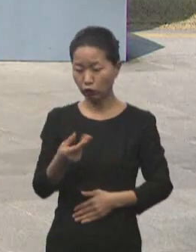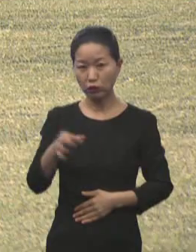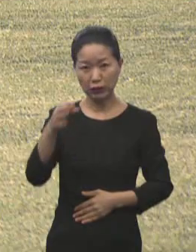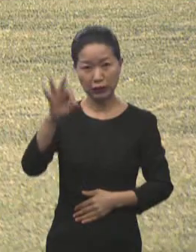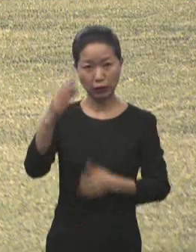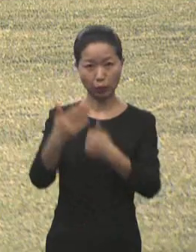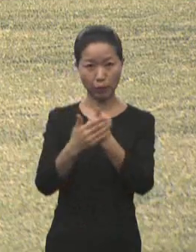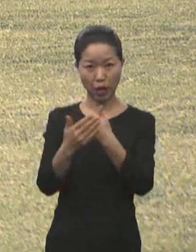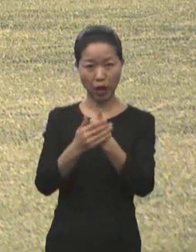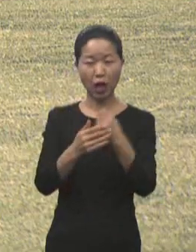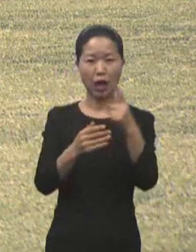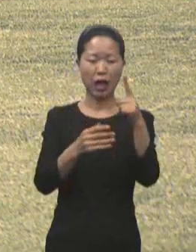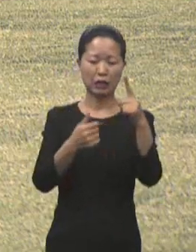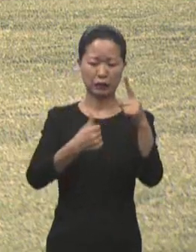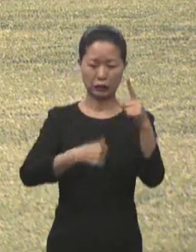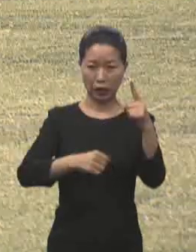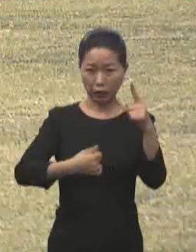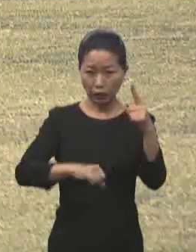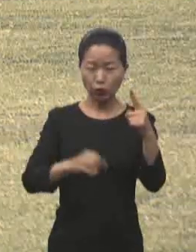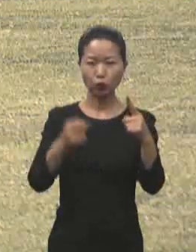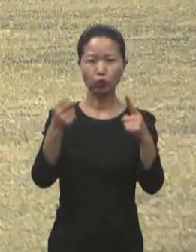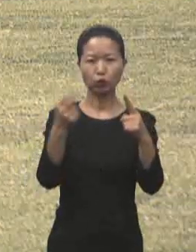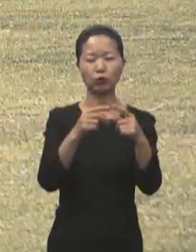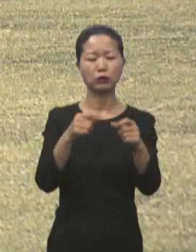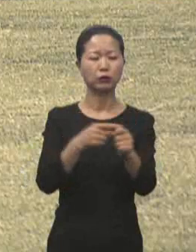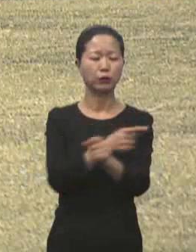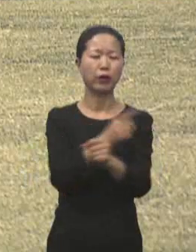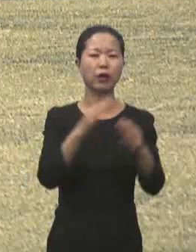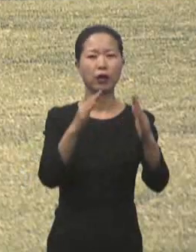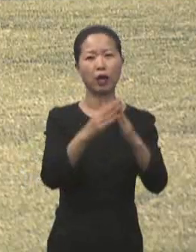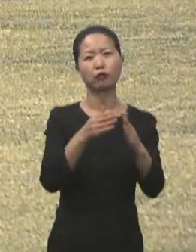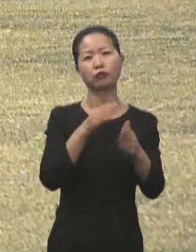한자녀 이상 가구와 그 외 가구에 차등적으로 지원됩니다